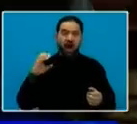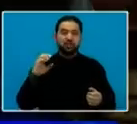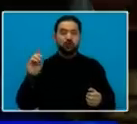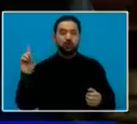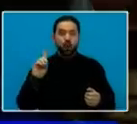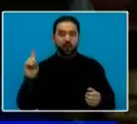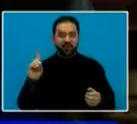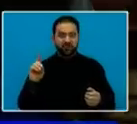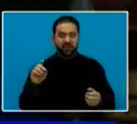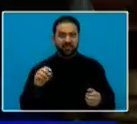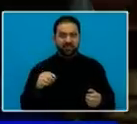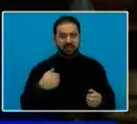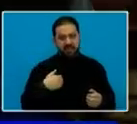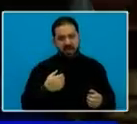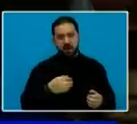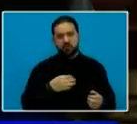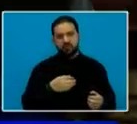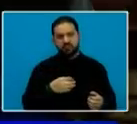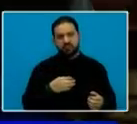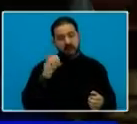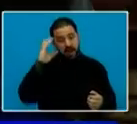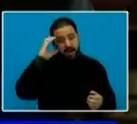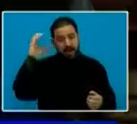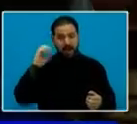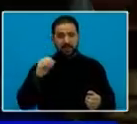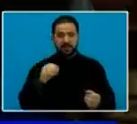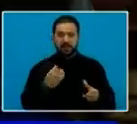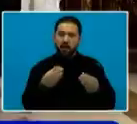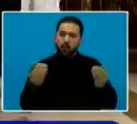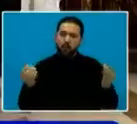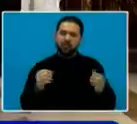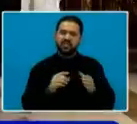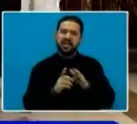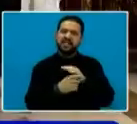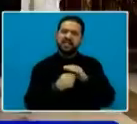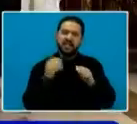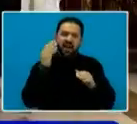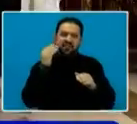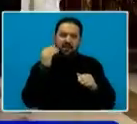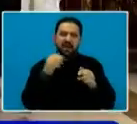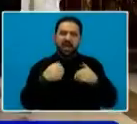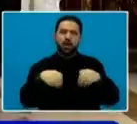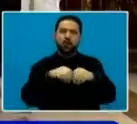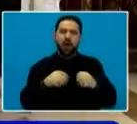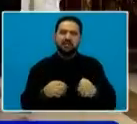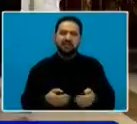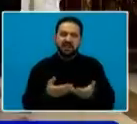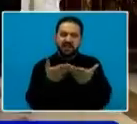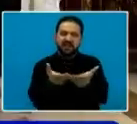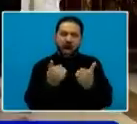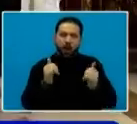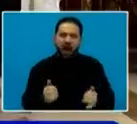tind să spun că multe dintre femeile noastre, dintre creștinele noastre, ne dau astăzi